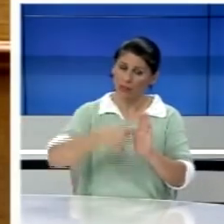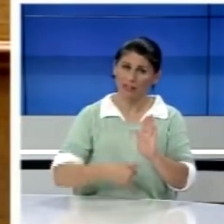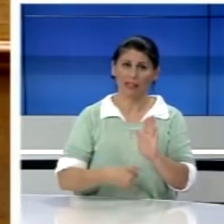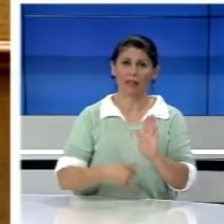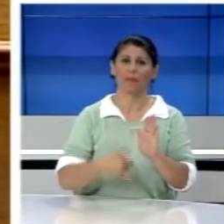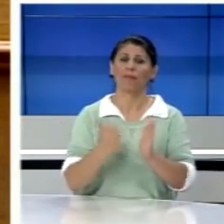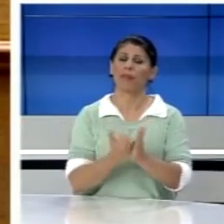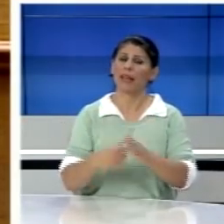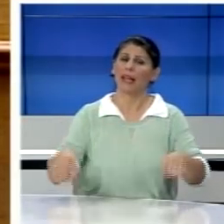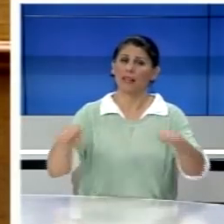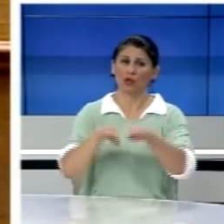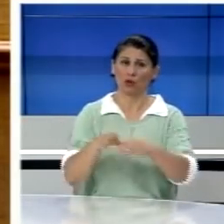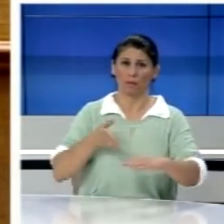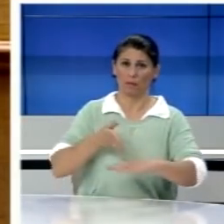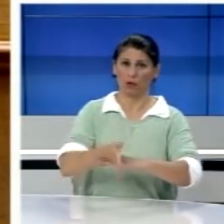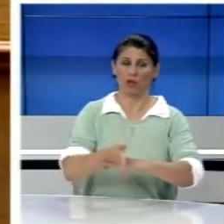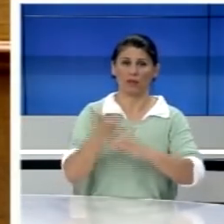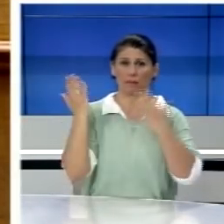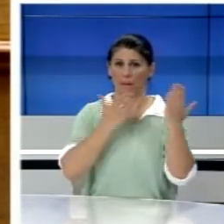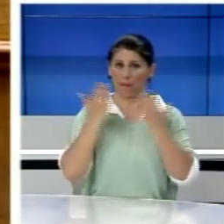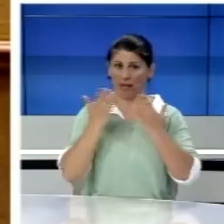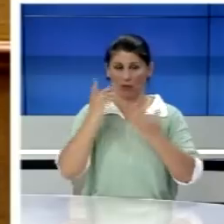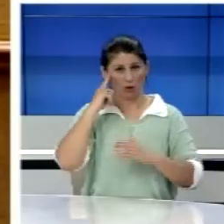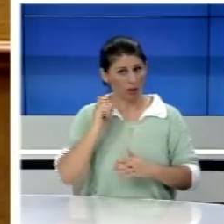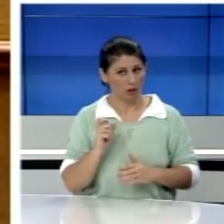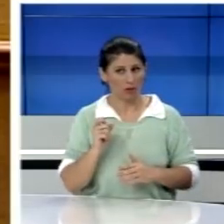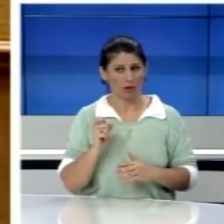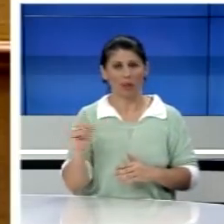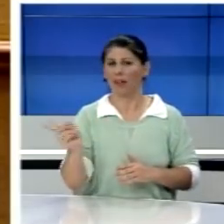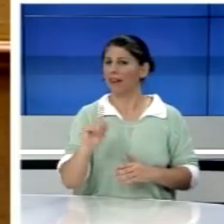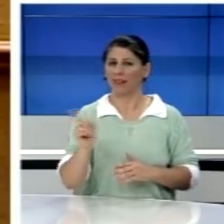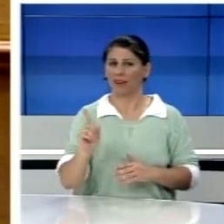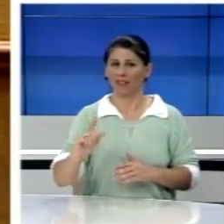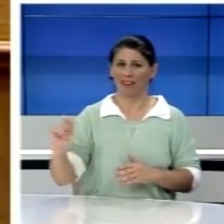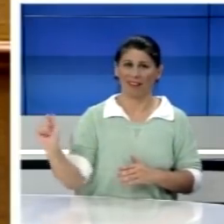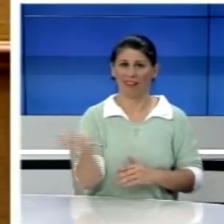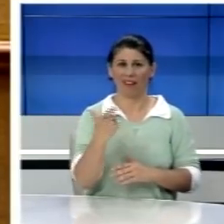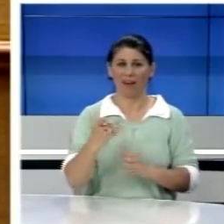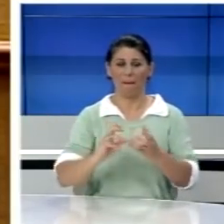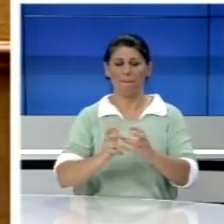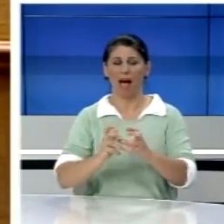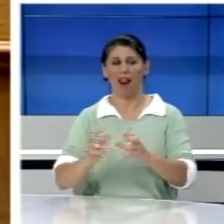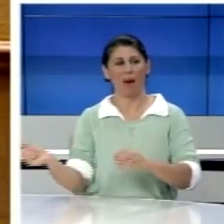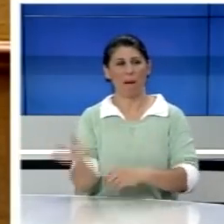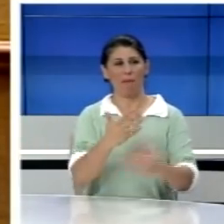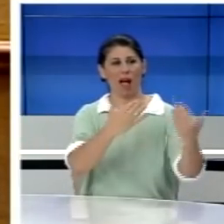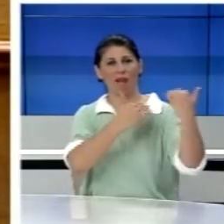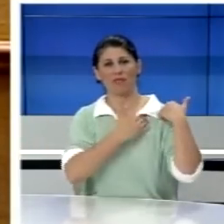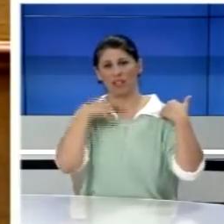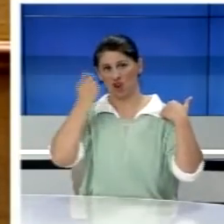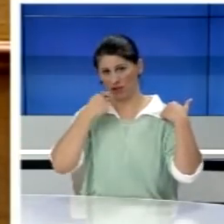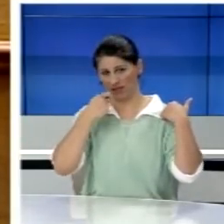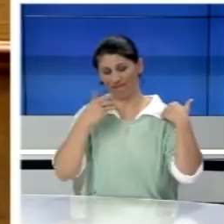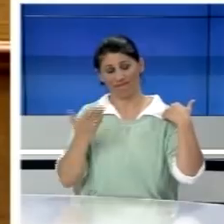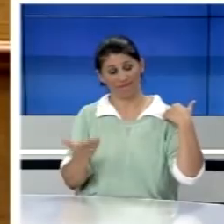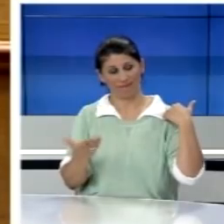ουσιαστική και ισότιμη πρόσβαση των μαθητών στη γνώση και όχι να πετάει το μπαλάκι στους γονείς.